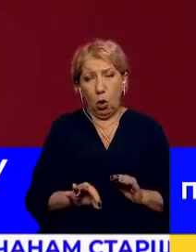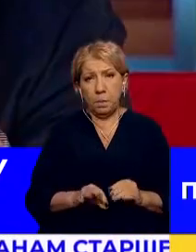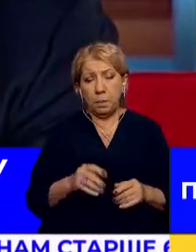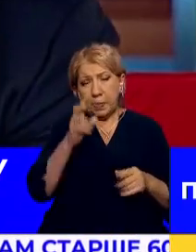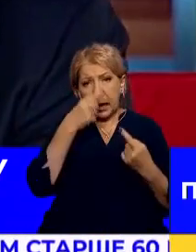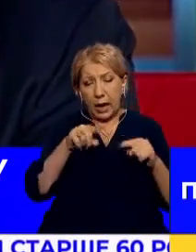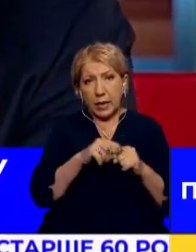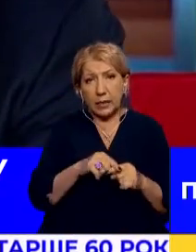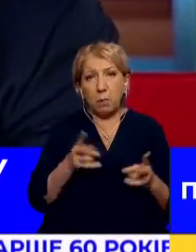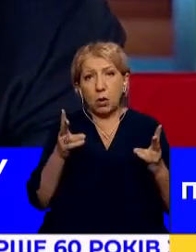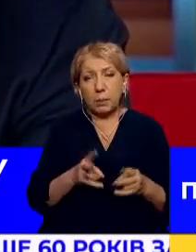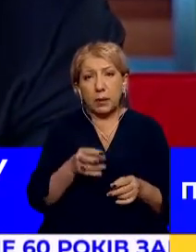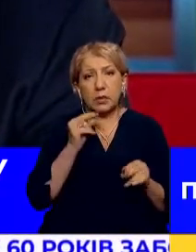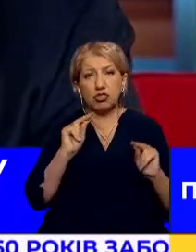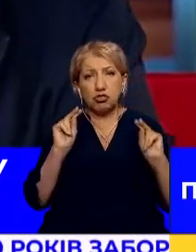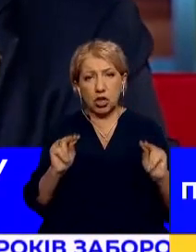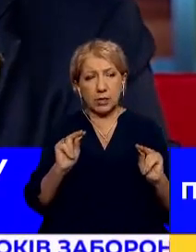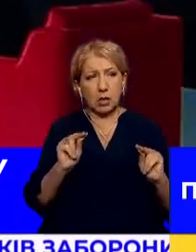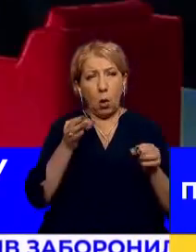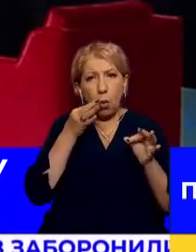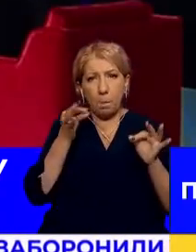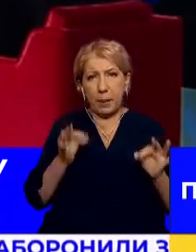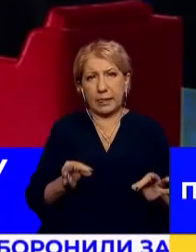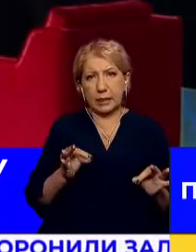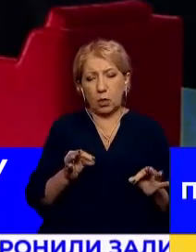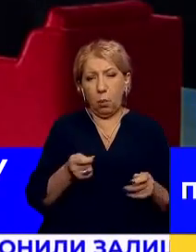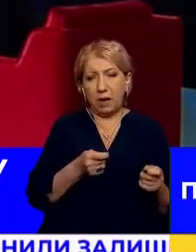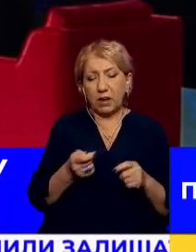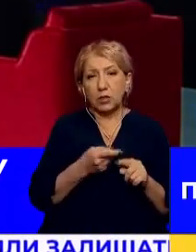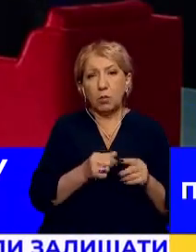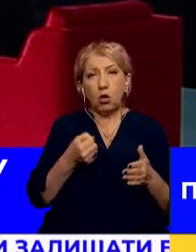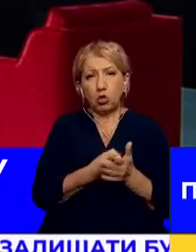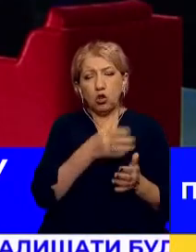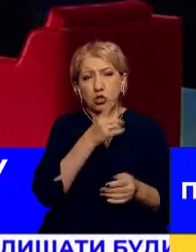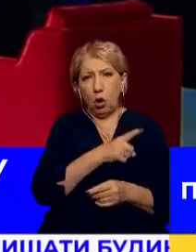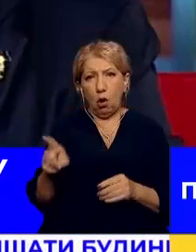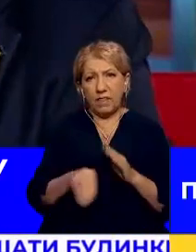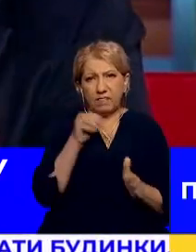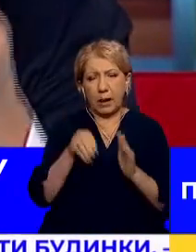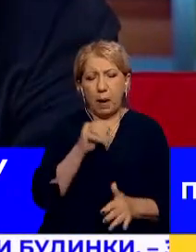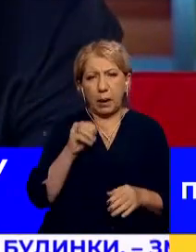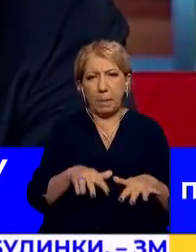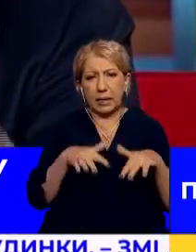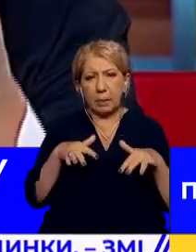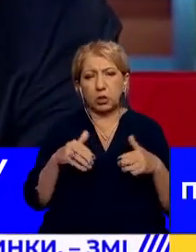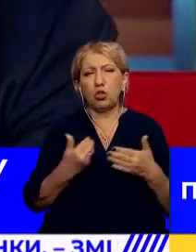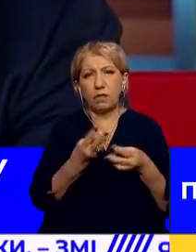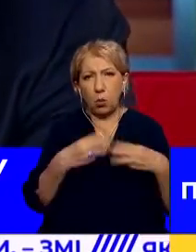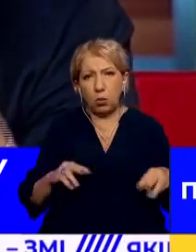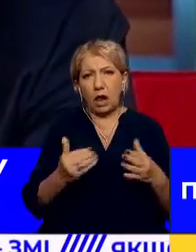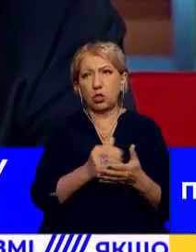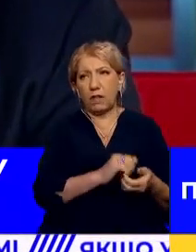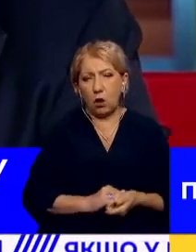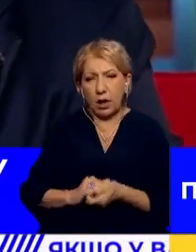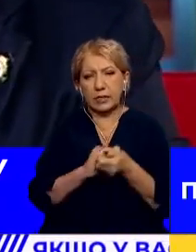потребує компетентного, чесного управління. Тому дострокові парламентські вибори, новий уряд, нова